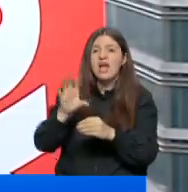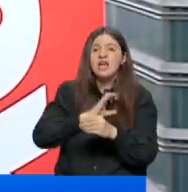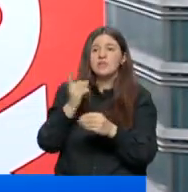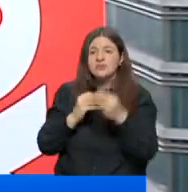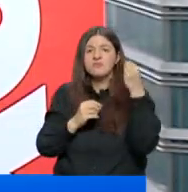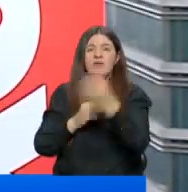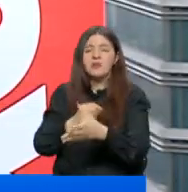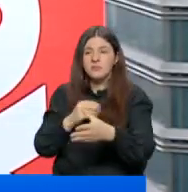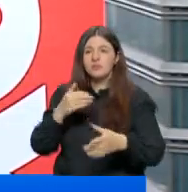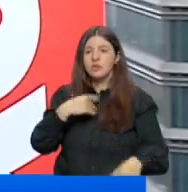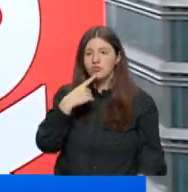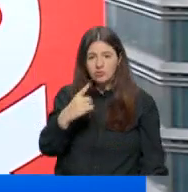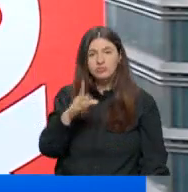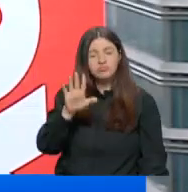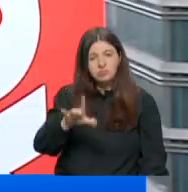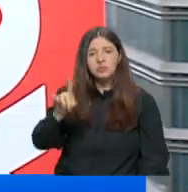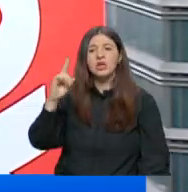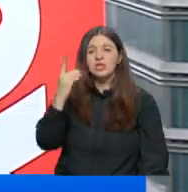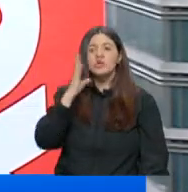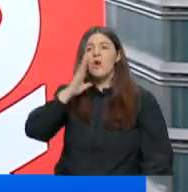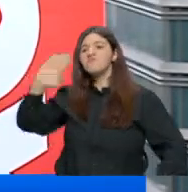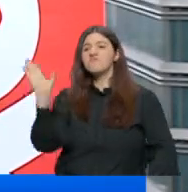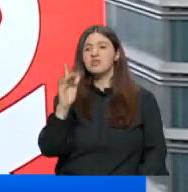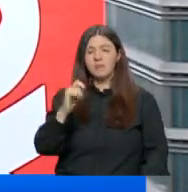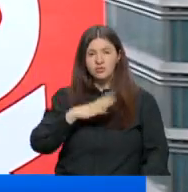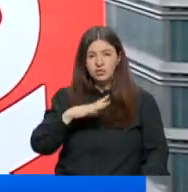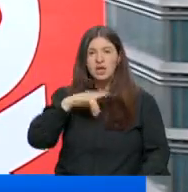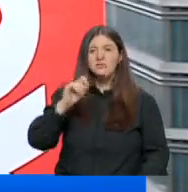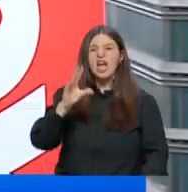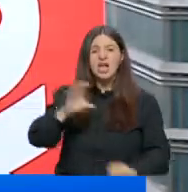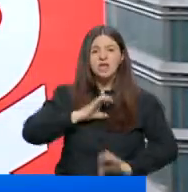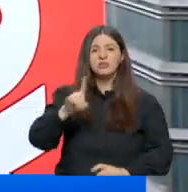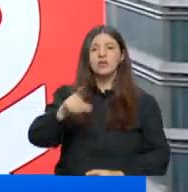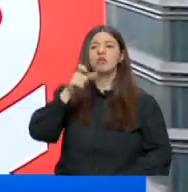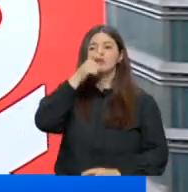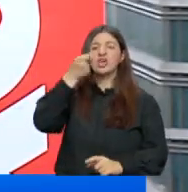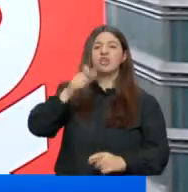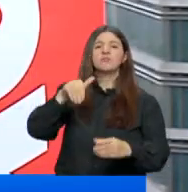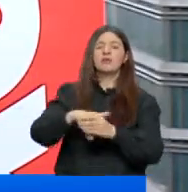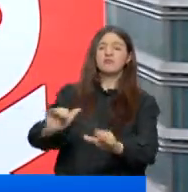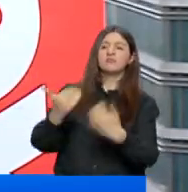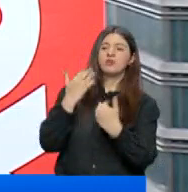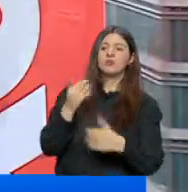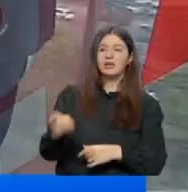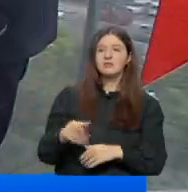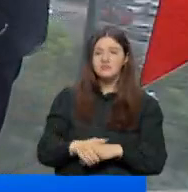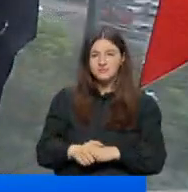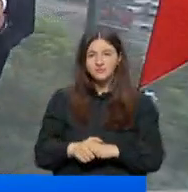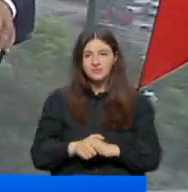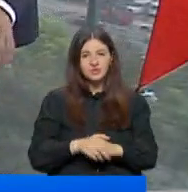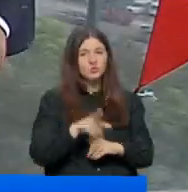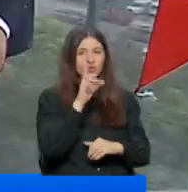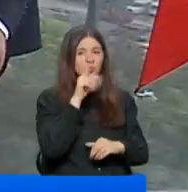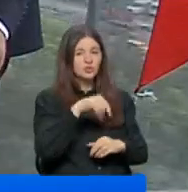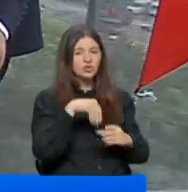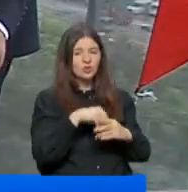biçimde kullanayım. Biz de diyoruz ki bu iktidara tokat atmak istiyorsanız yapacağınız en etkili şey Türkiye İşçi Partisi'ni desteklemektir. Son,